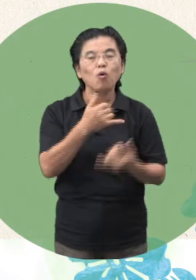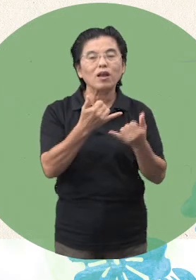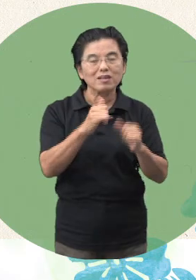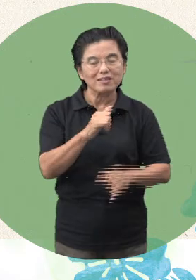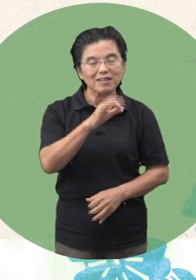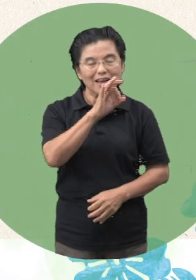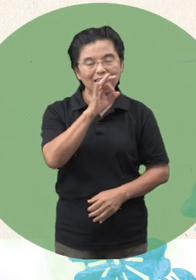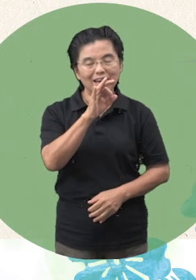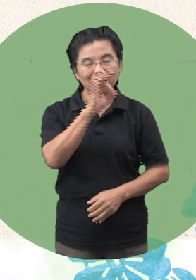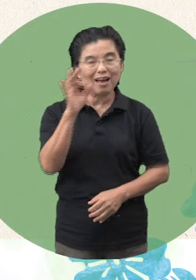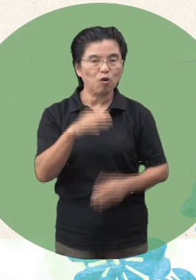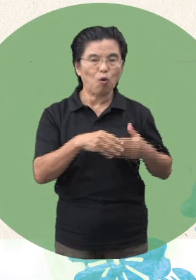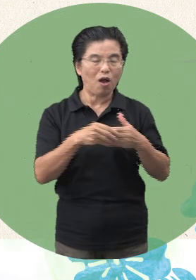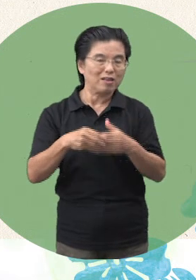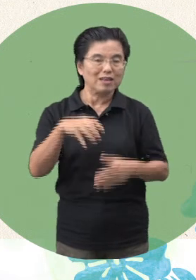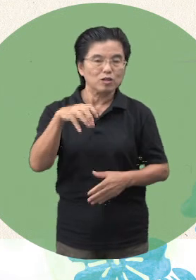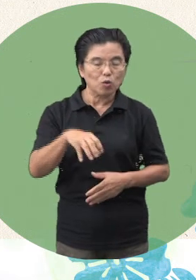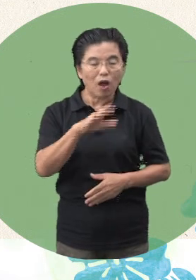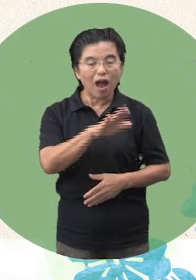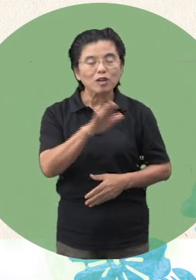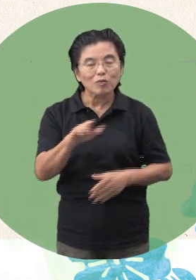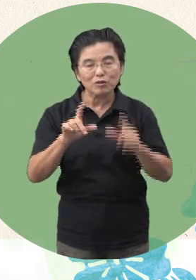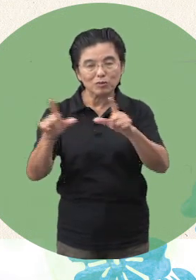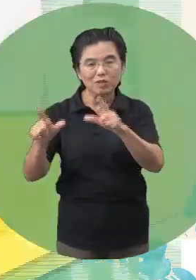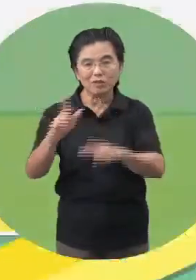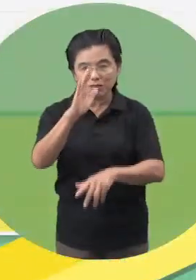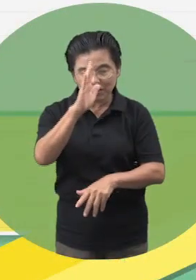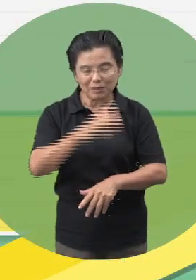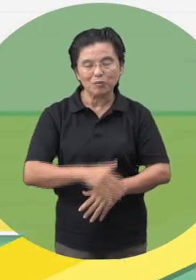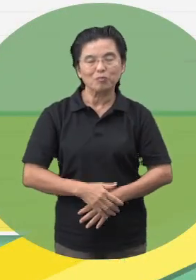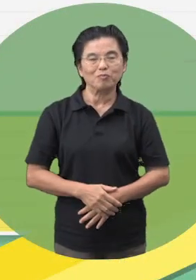光案内所があることをお伝えください。